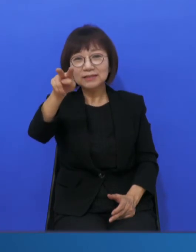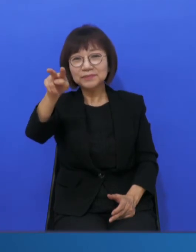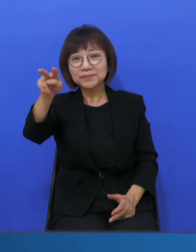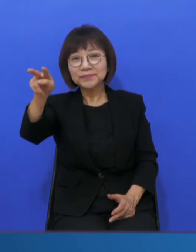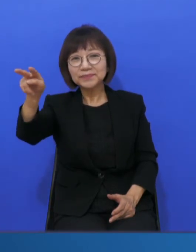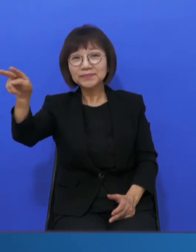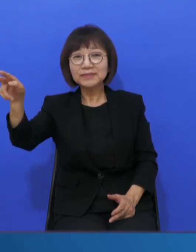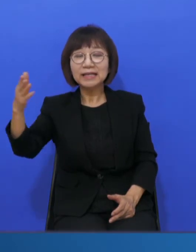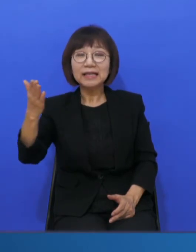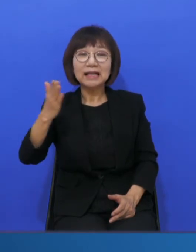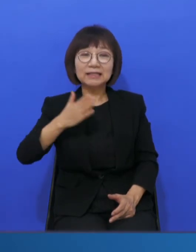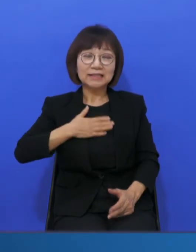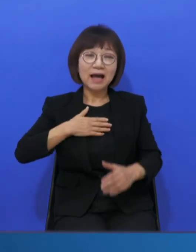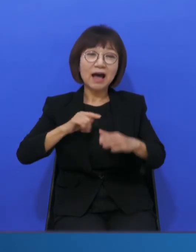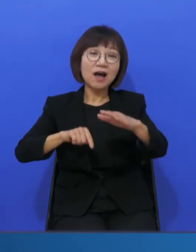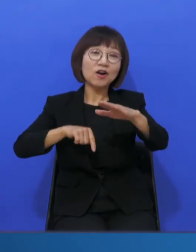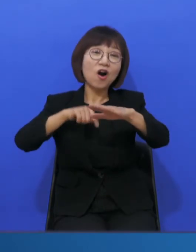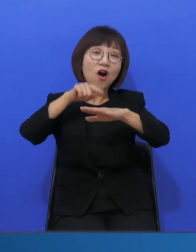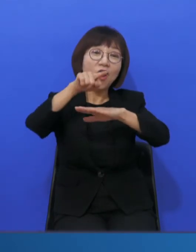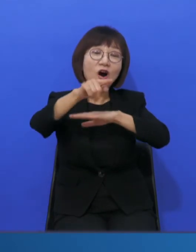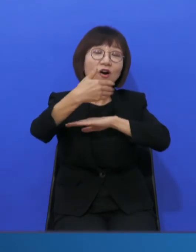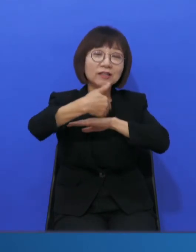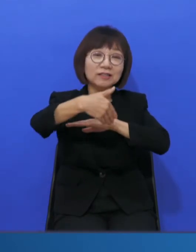바라보네. 나